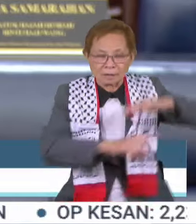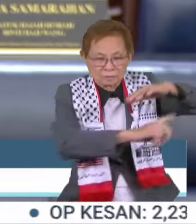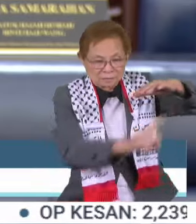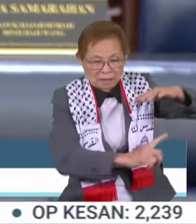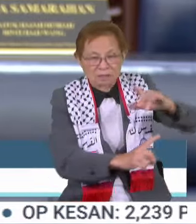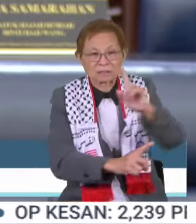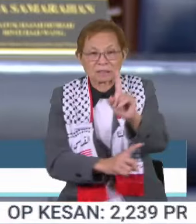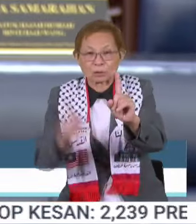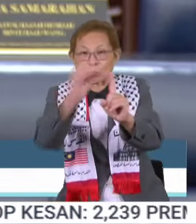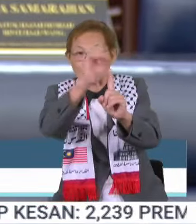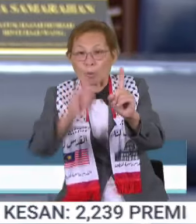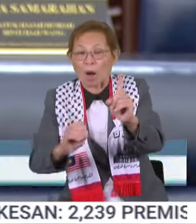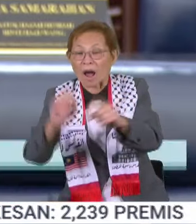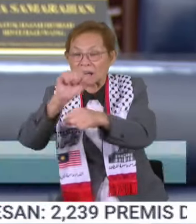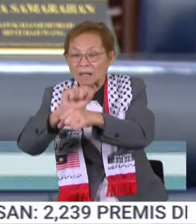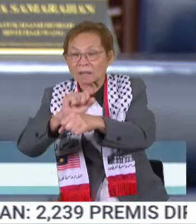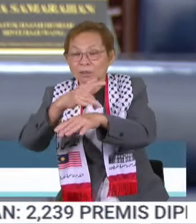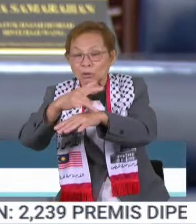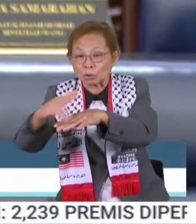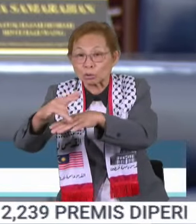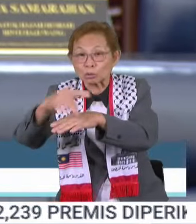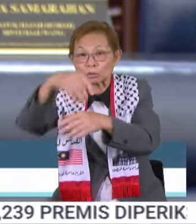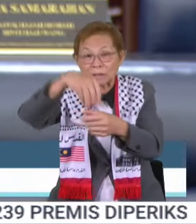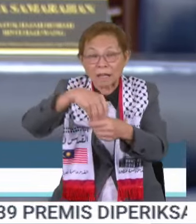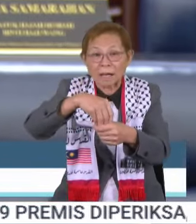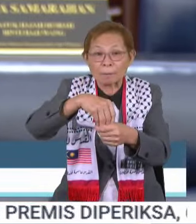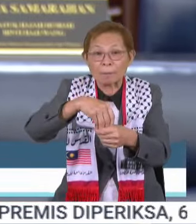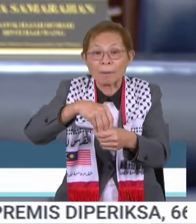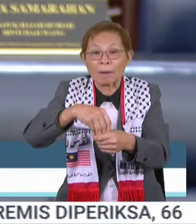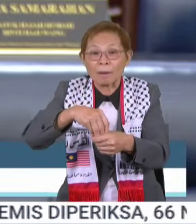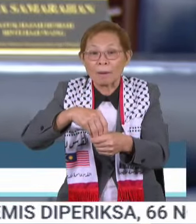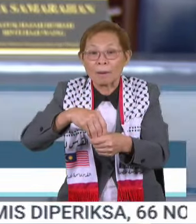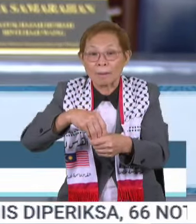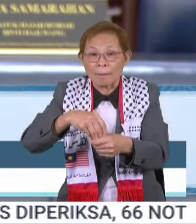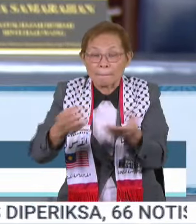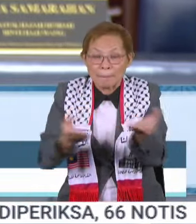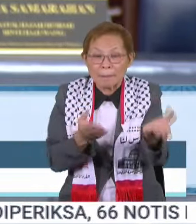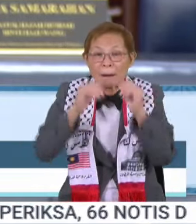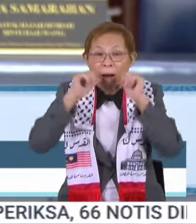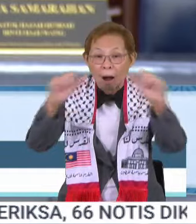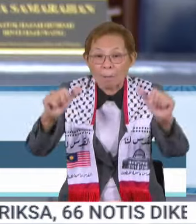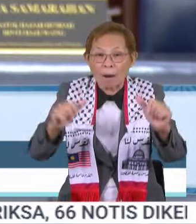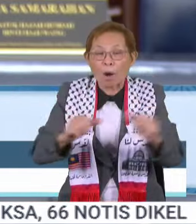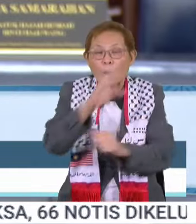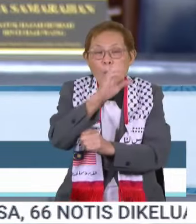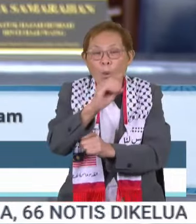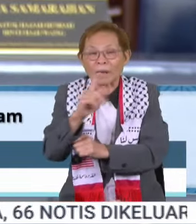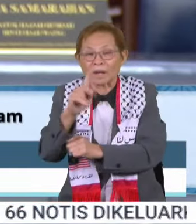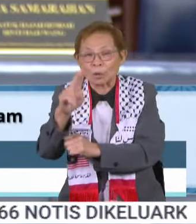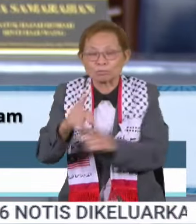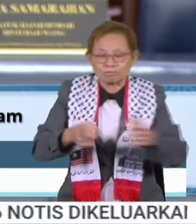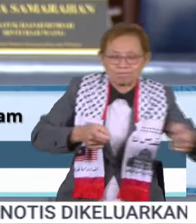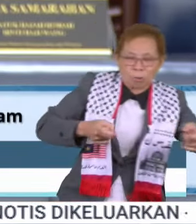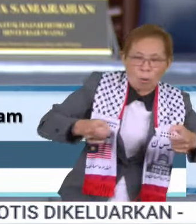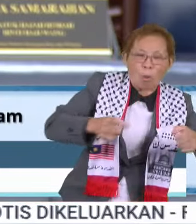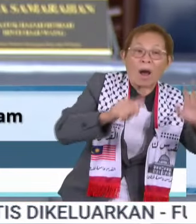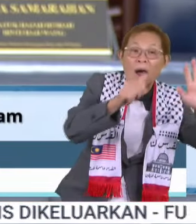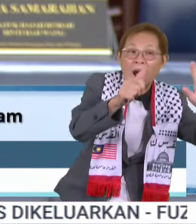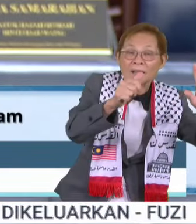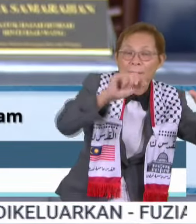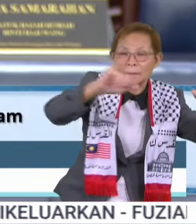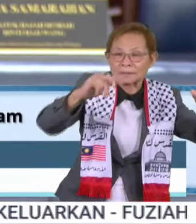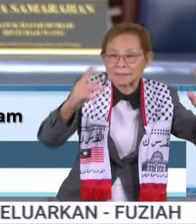Dasar 1% peluang pekerjaan dalam perkhidmatan awam kepada OKU diselia oleh salah satu daripada 6 jawatankuasa ini,